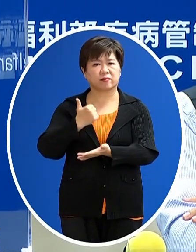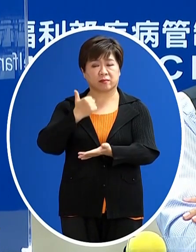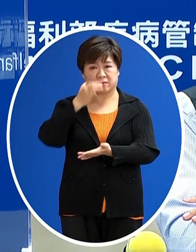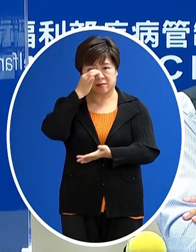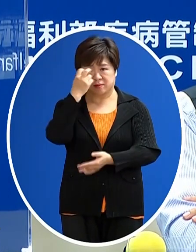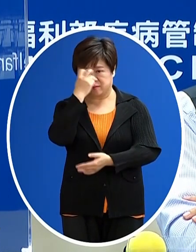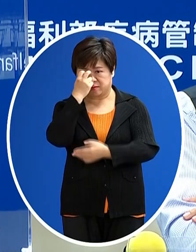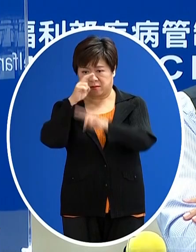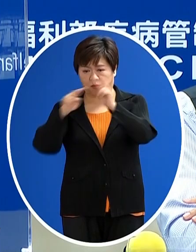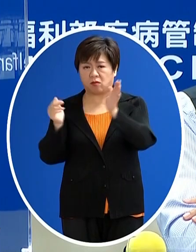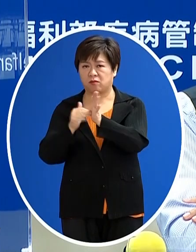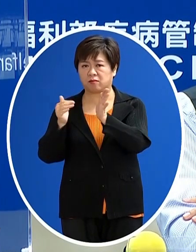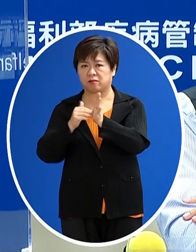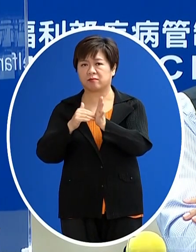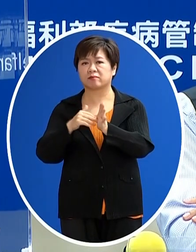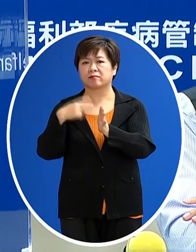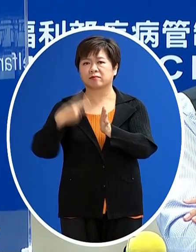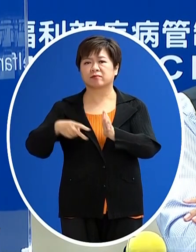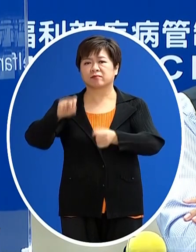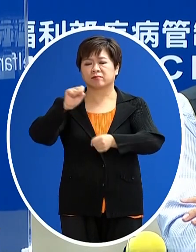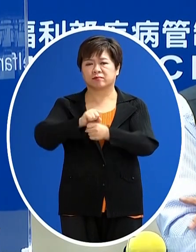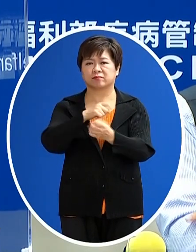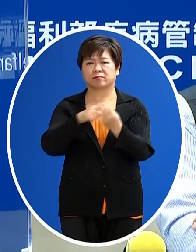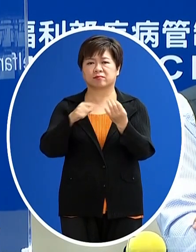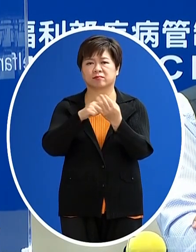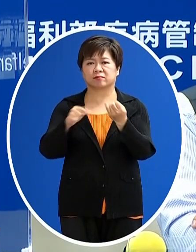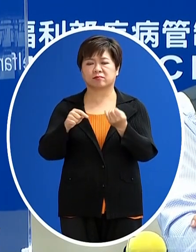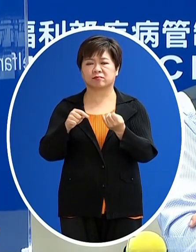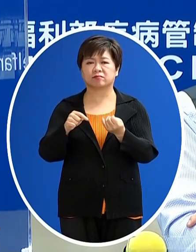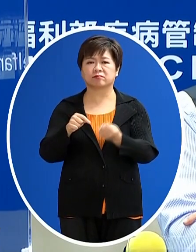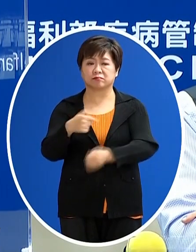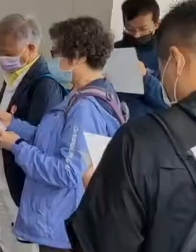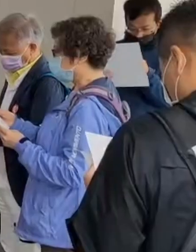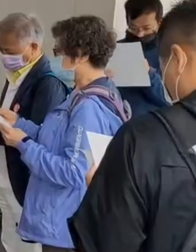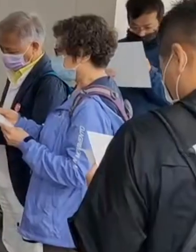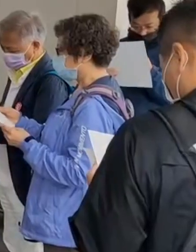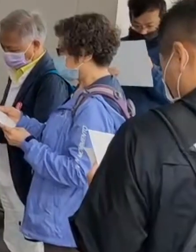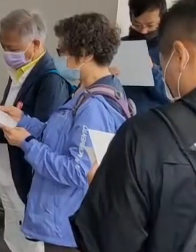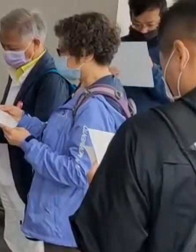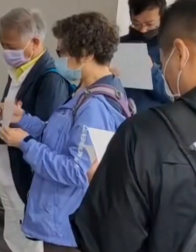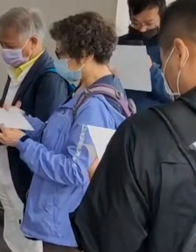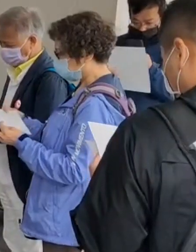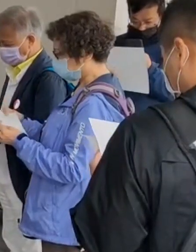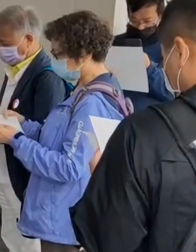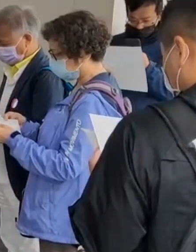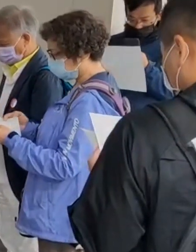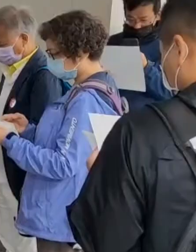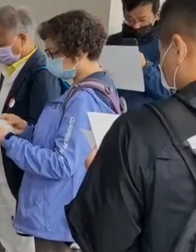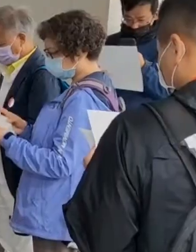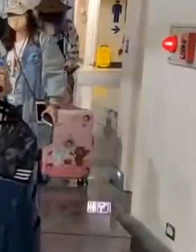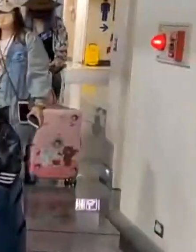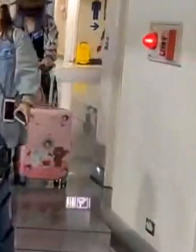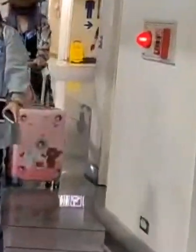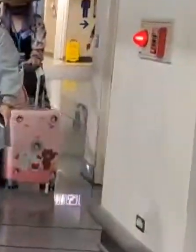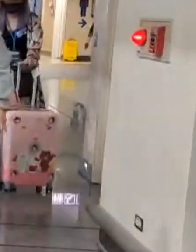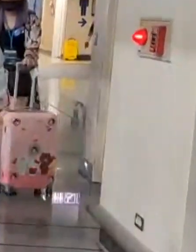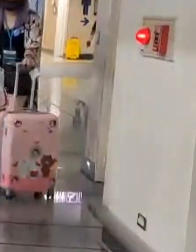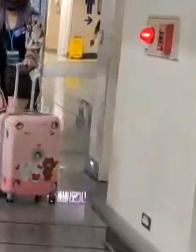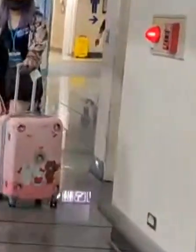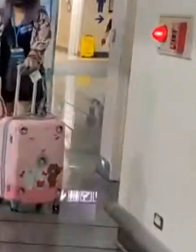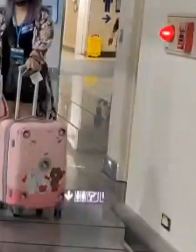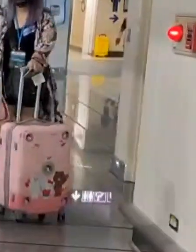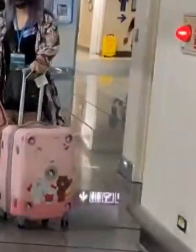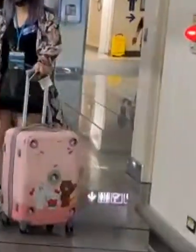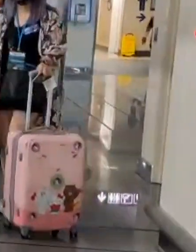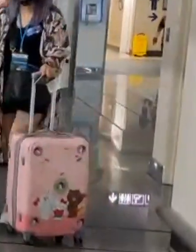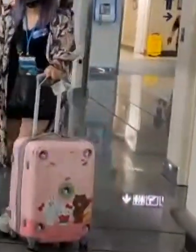那我们会增加这相关的剂量剂次数。 现在许多人出国打疫苗，14号重启柏流旅游泡